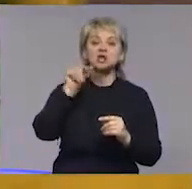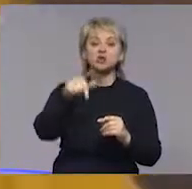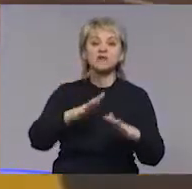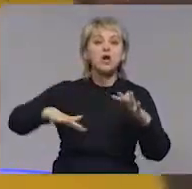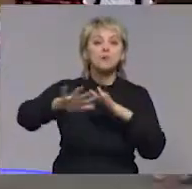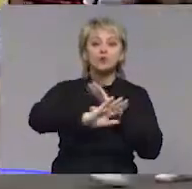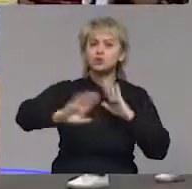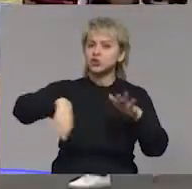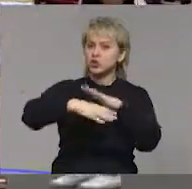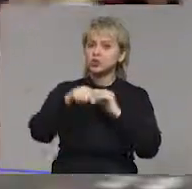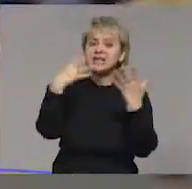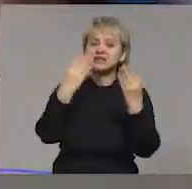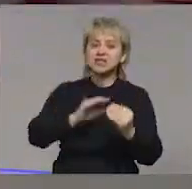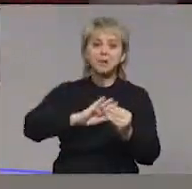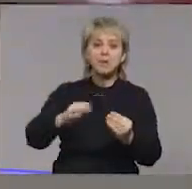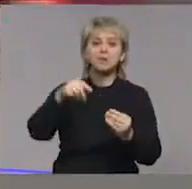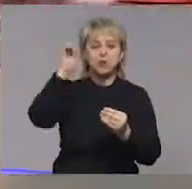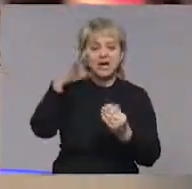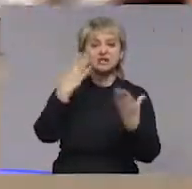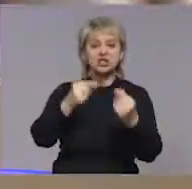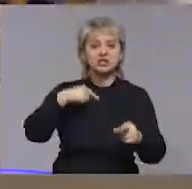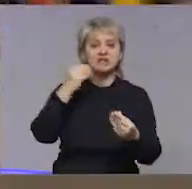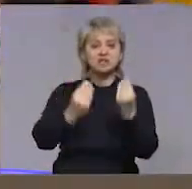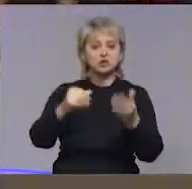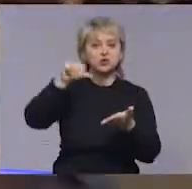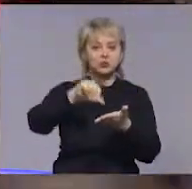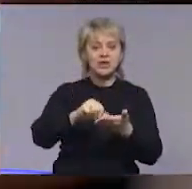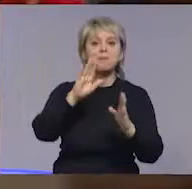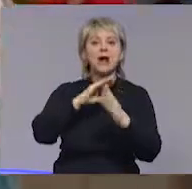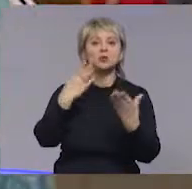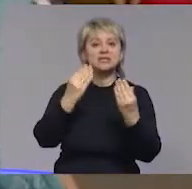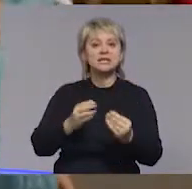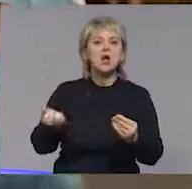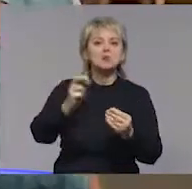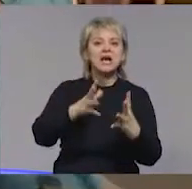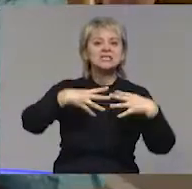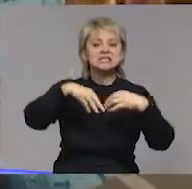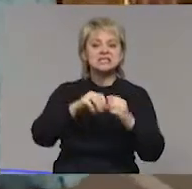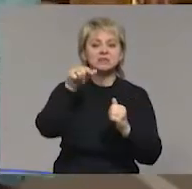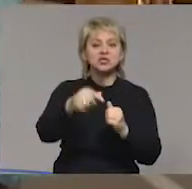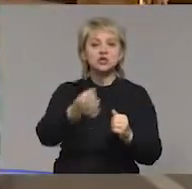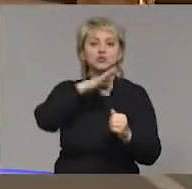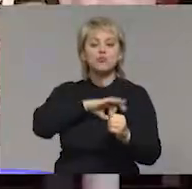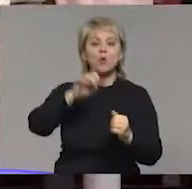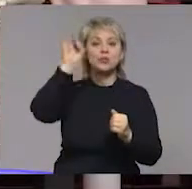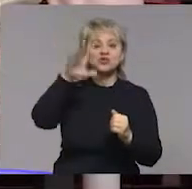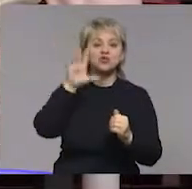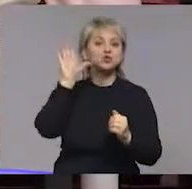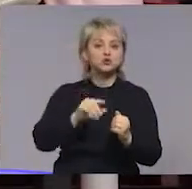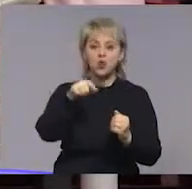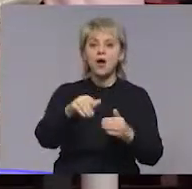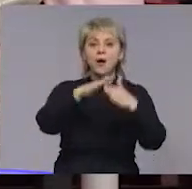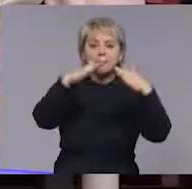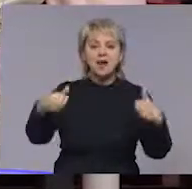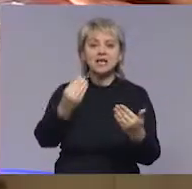Площадь не пустовала даже в непопулярные по матчам, выступлениям и погоде дни. Приходили семьями. Здесь пользовалось популярностью все.